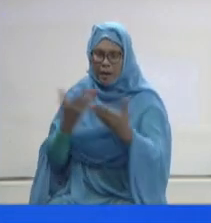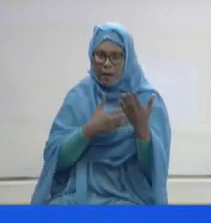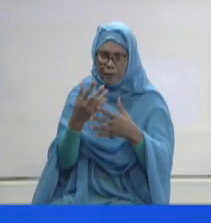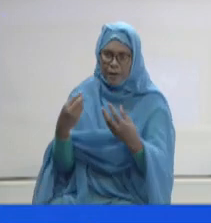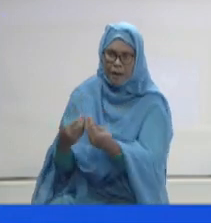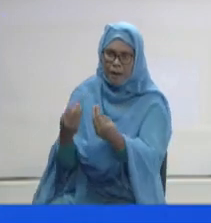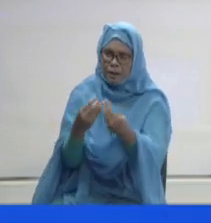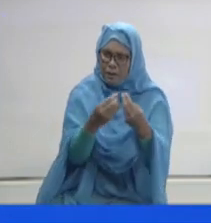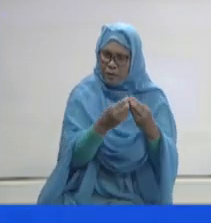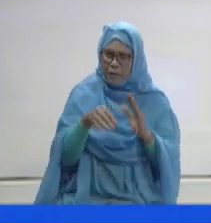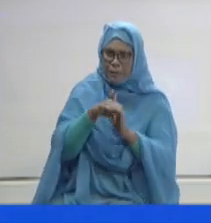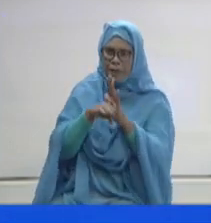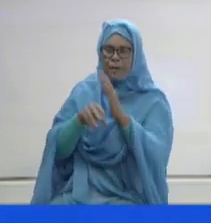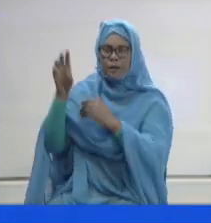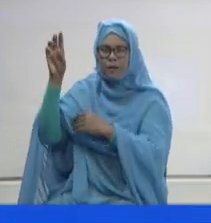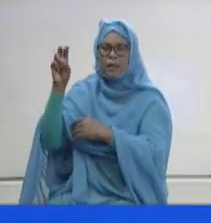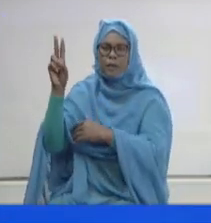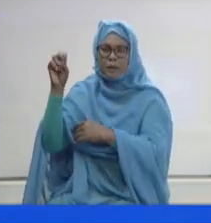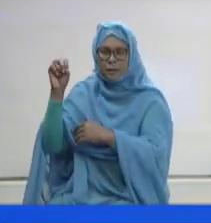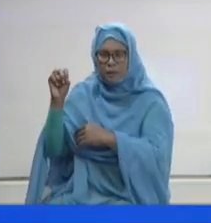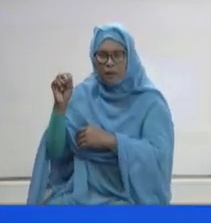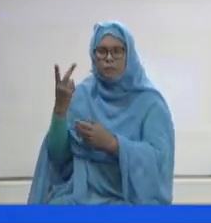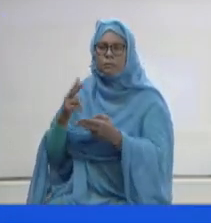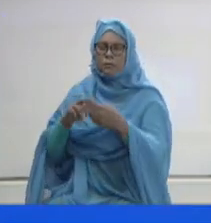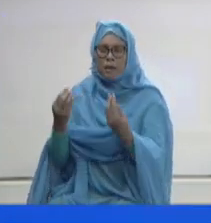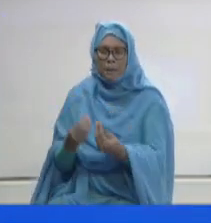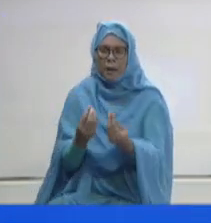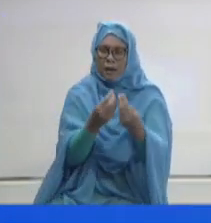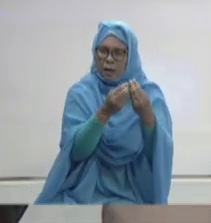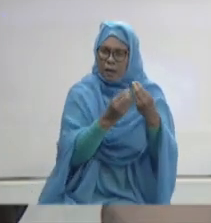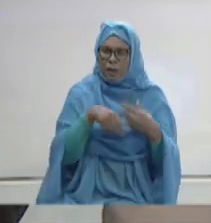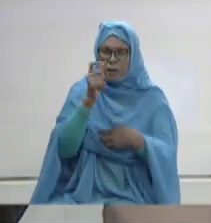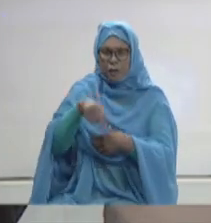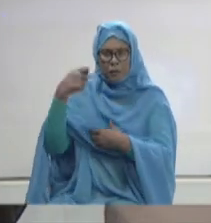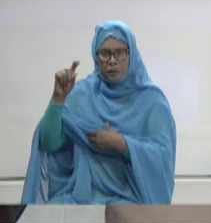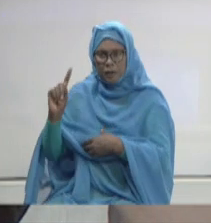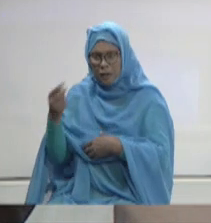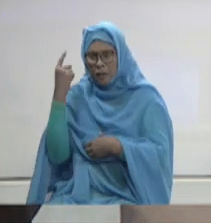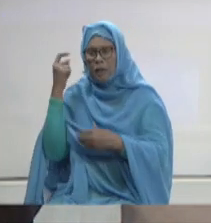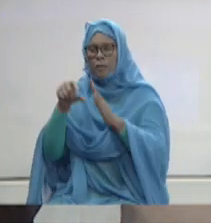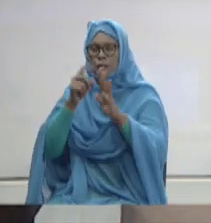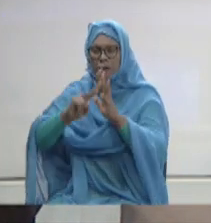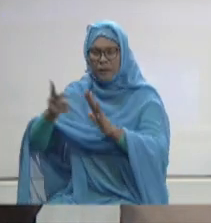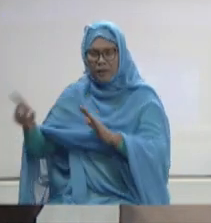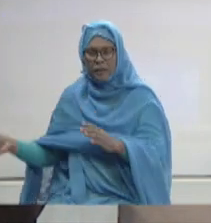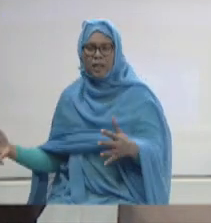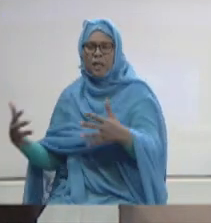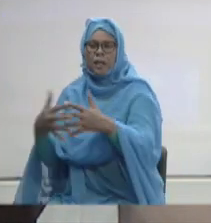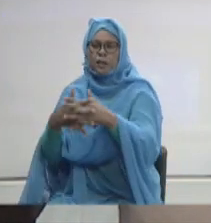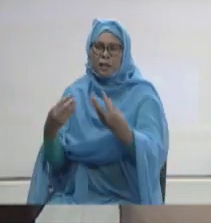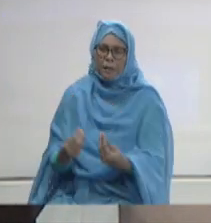الاقليميه لبرنامج الامم المتحده للتنميه مع الوزير الاول المواضيع التي تهم الشراكه القويه بين الحكومه